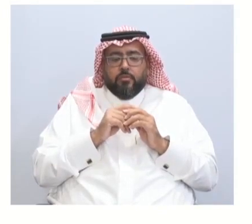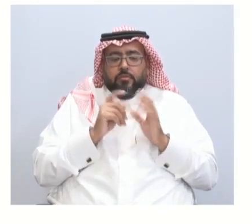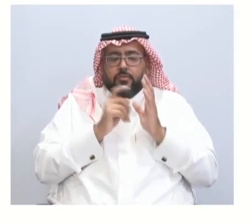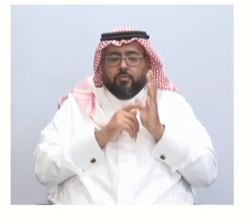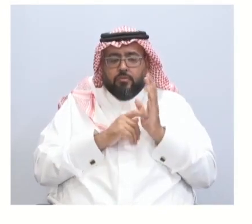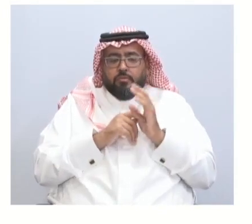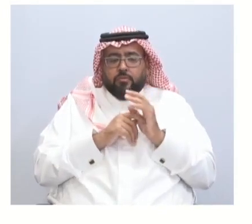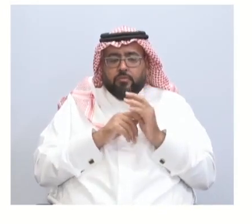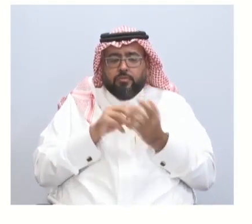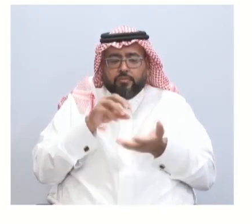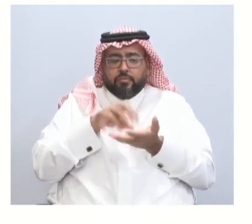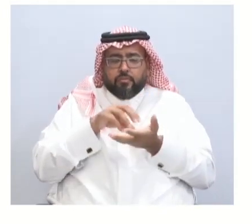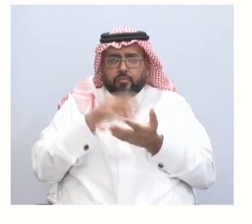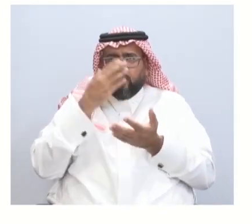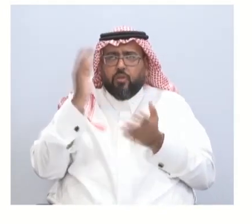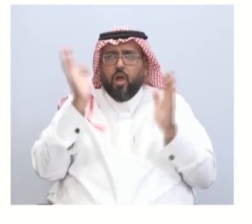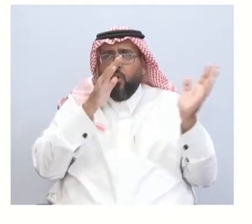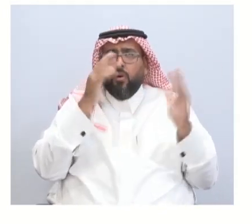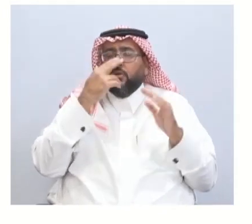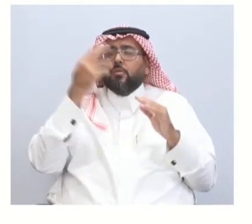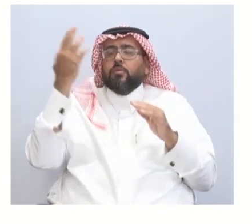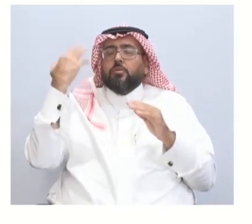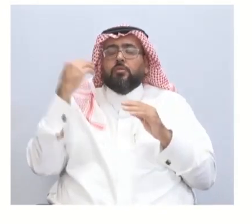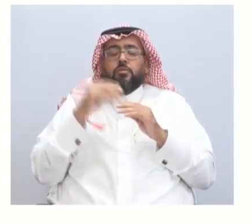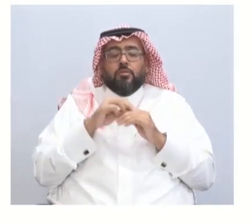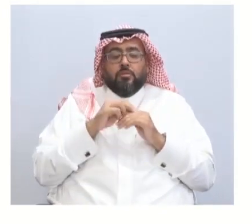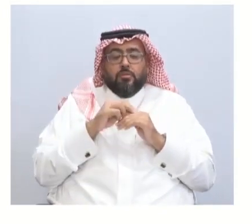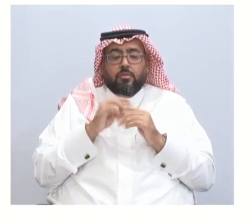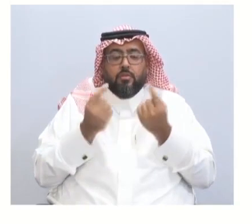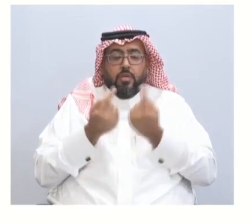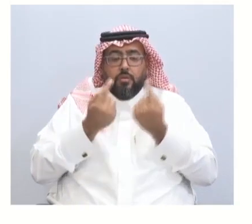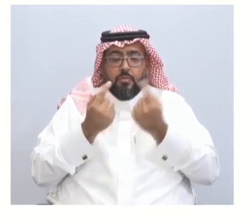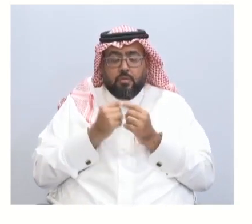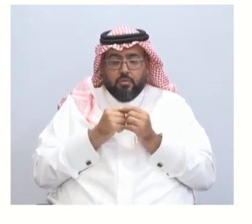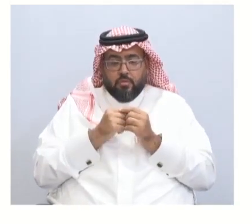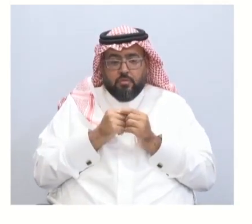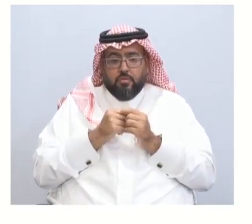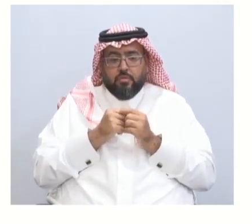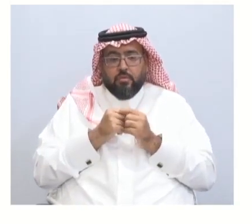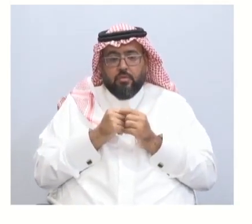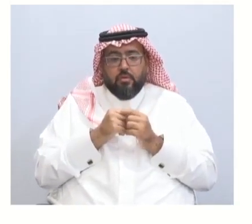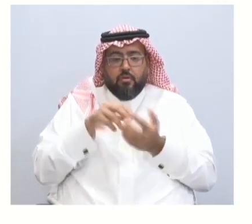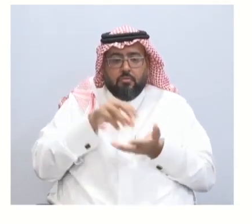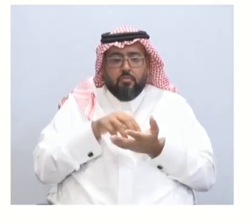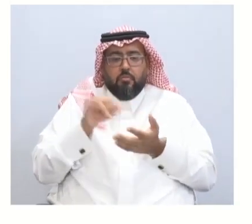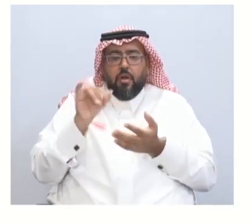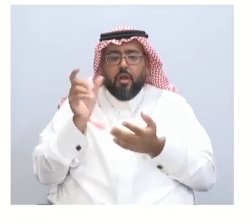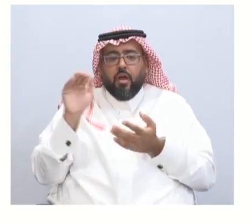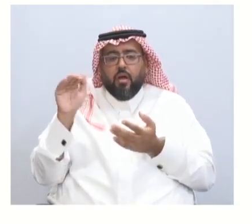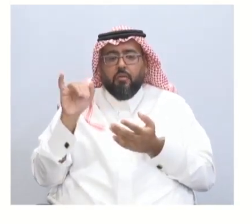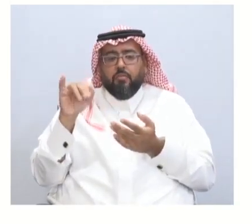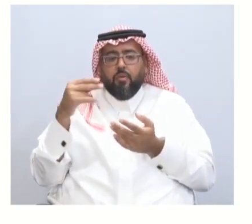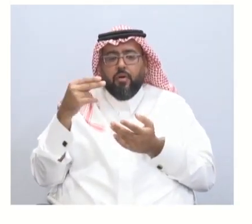في المناخ القديم ذكر فاجنر لان هذا النبات او هذه نبات هذه الاحفوره يعيش في مناخ معتدل